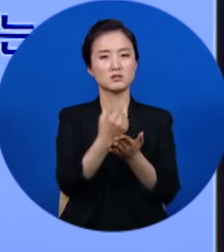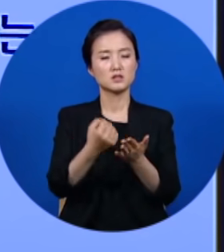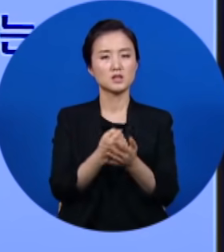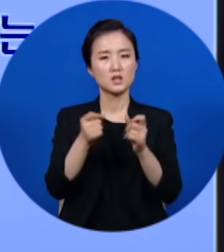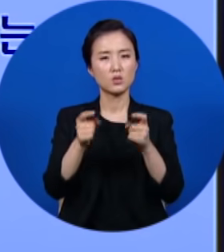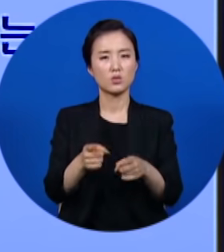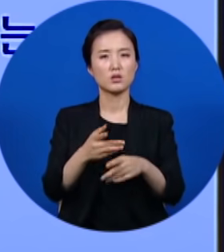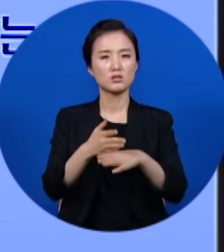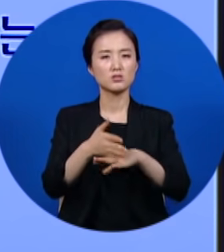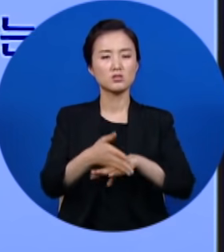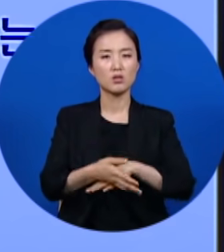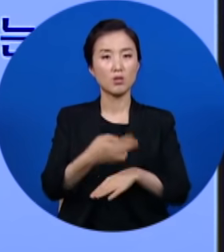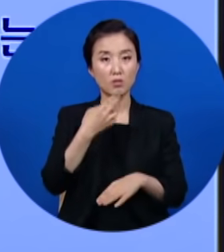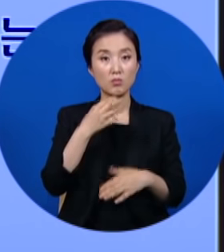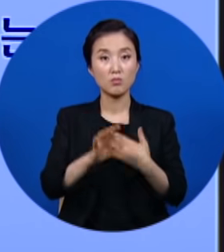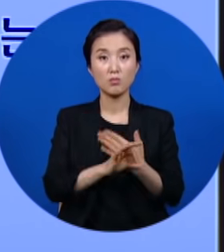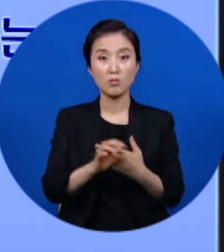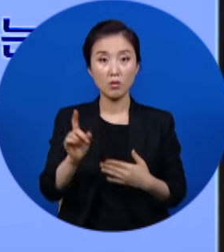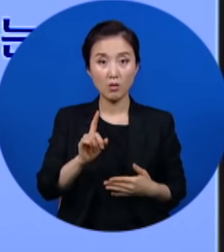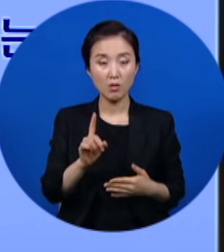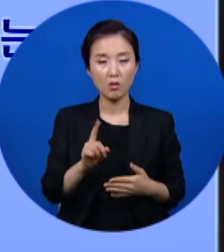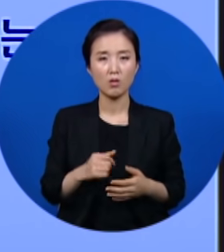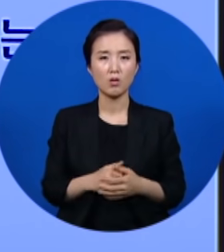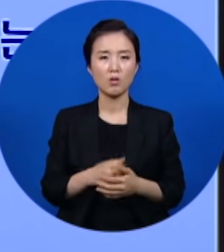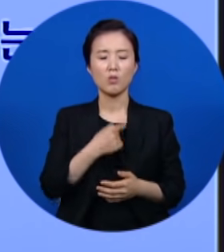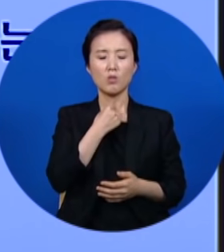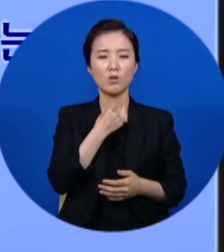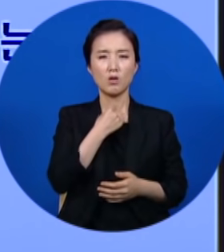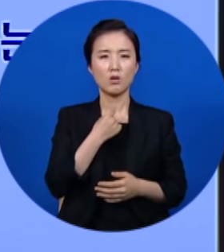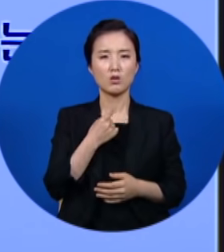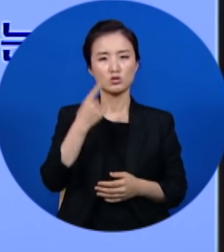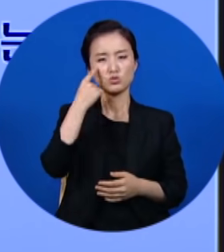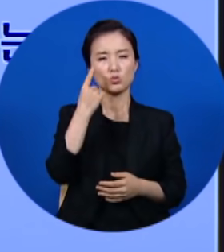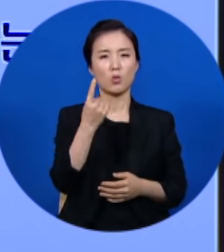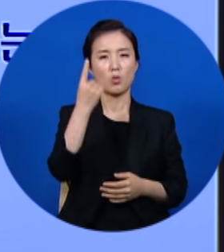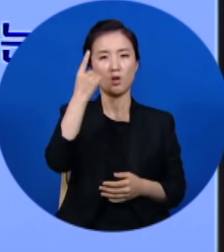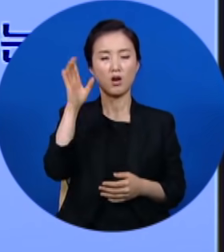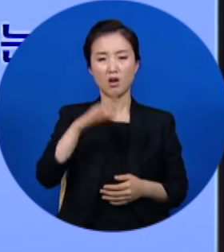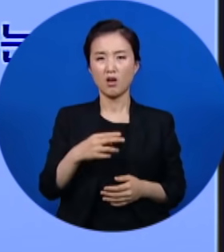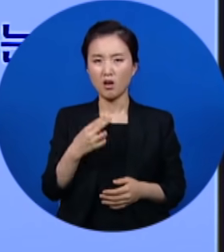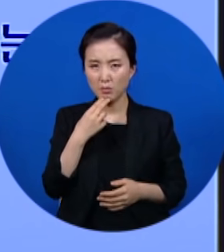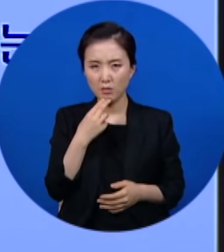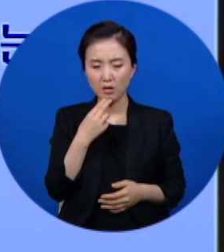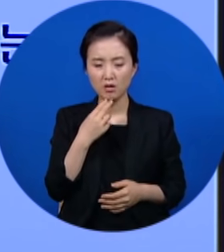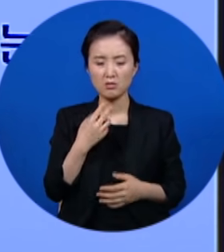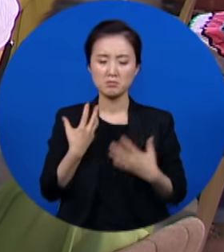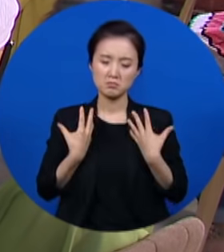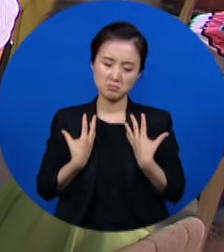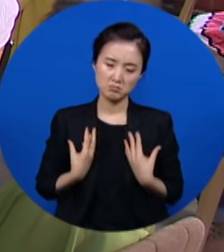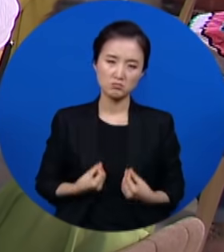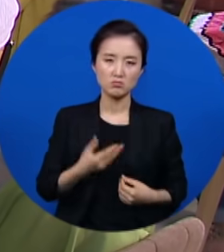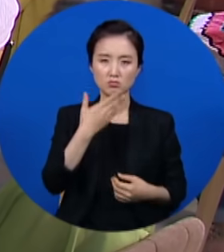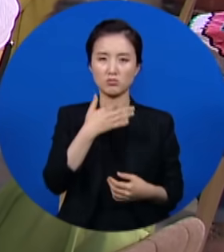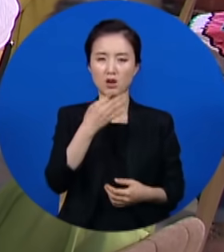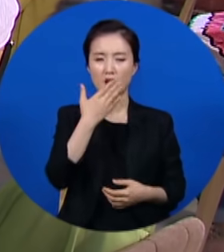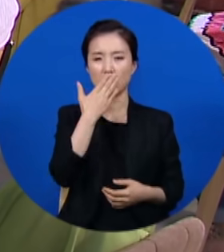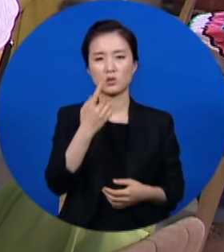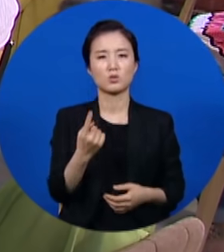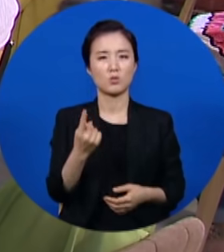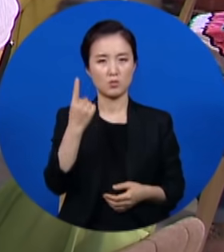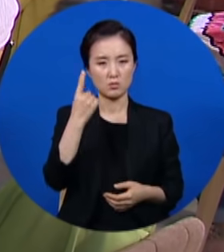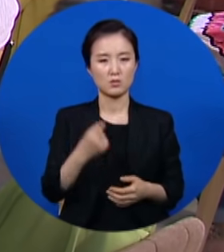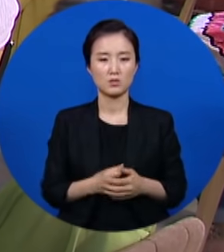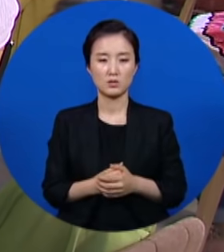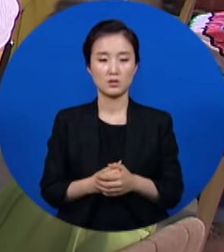있어야 할 것의 기준이 높을수록 좌절하고 불행해 줄 확률이 높아집니다 그래서 요즘 생각이